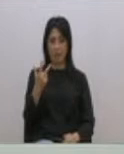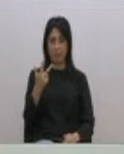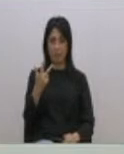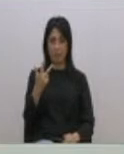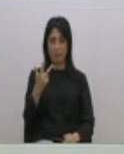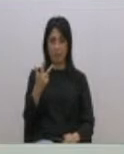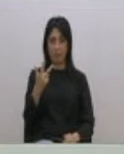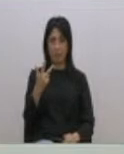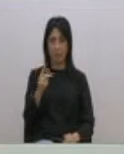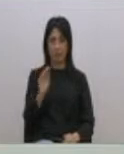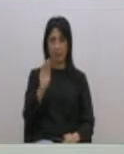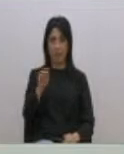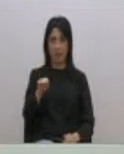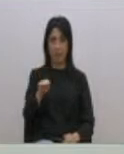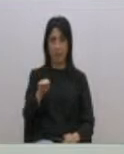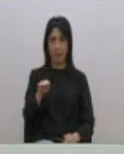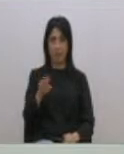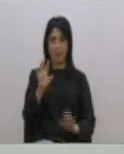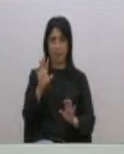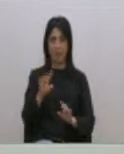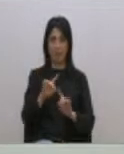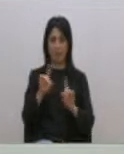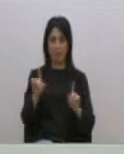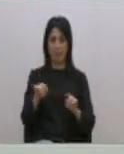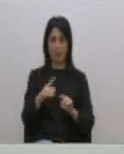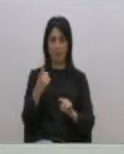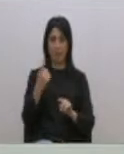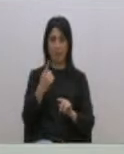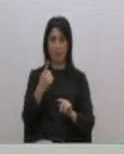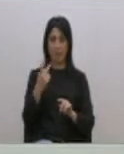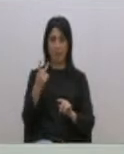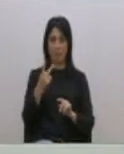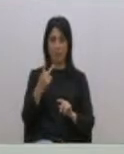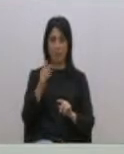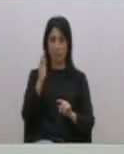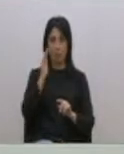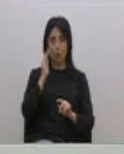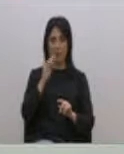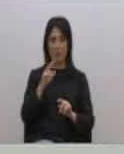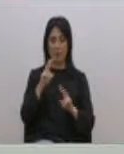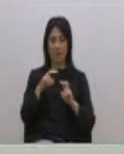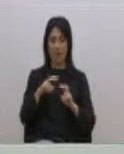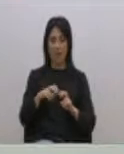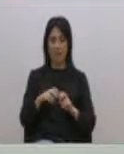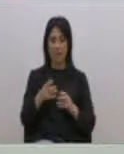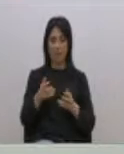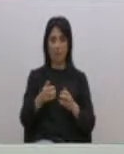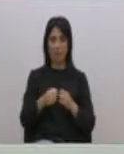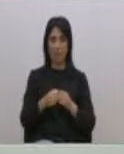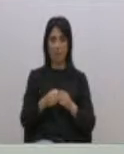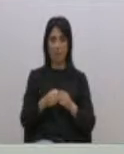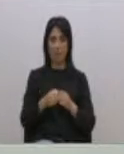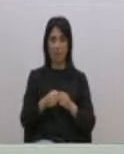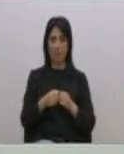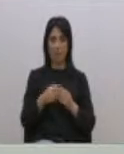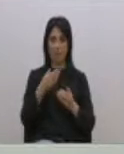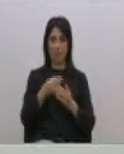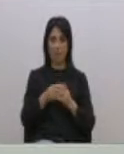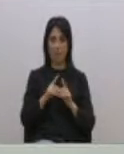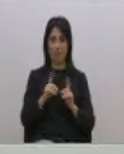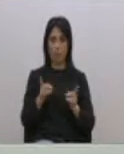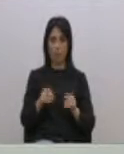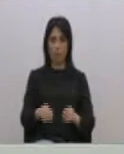mukhli. Ak daemata sakamneblo paketis pirveli da meore mosmenebit ganxilvis da miqebis tavisebureba